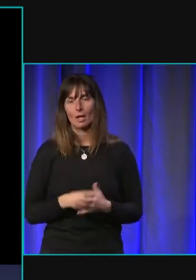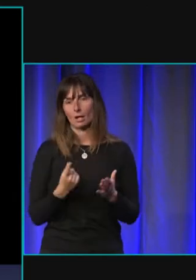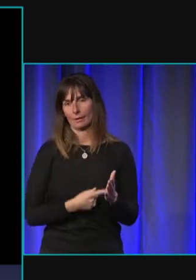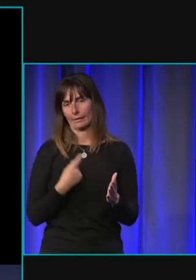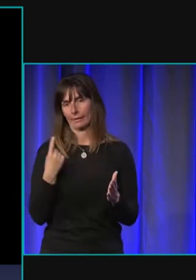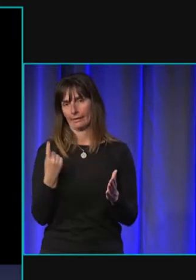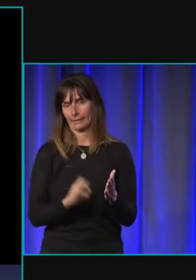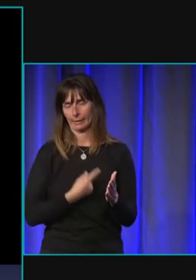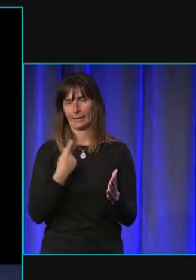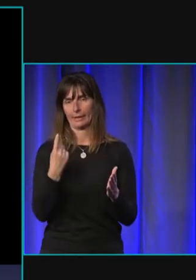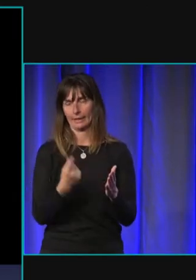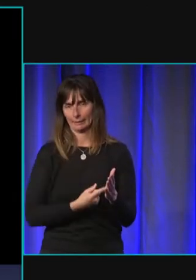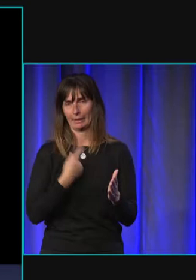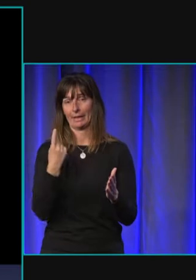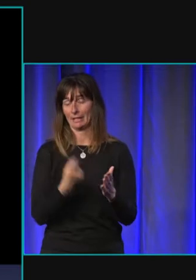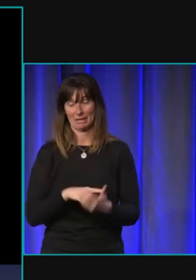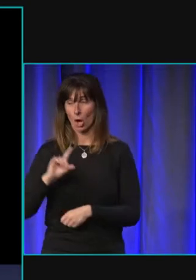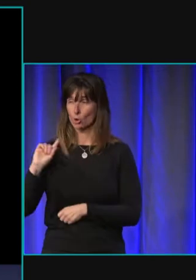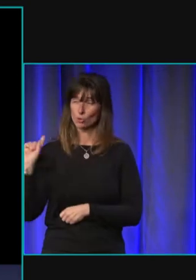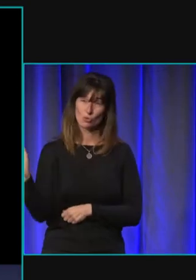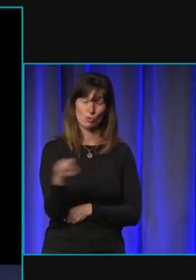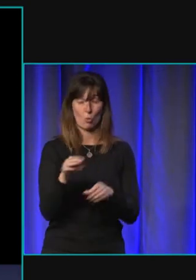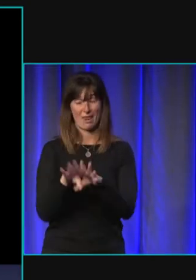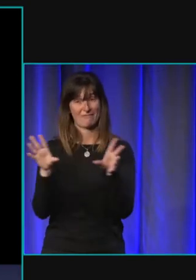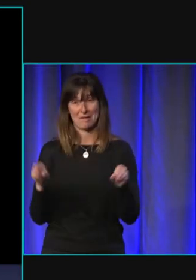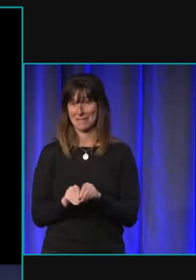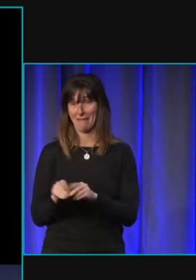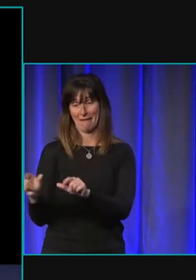répétition dans chaque foyer familial.